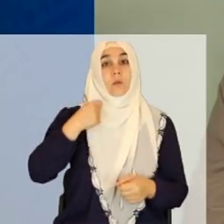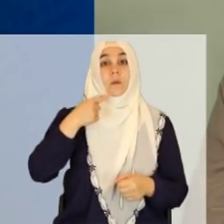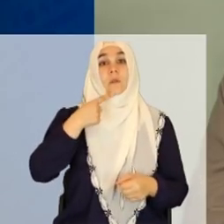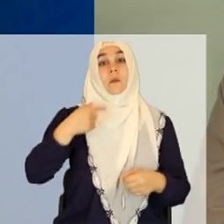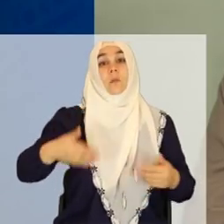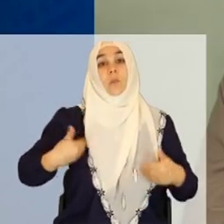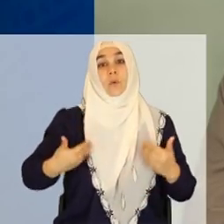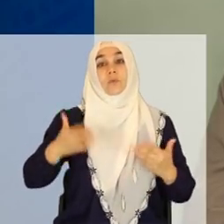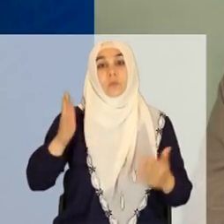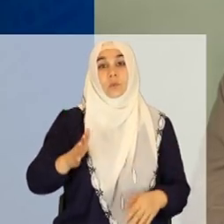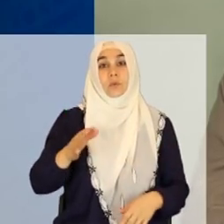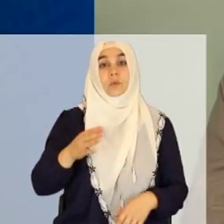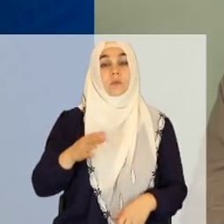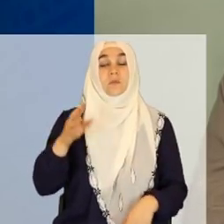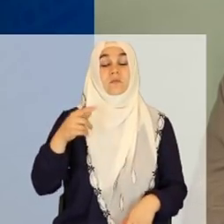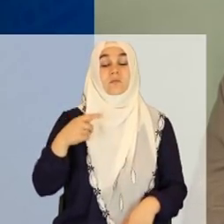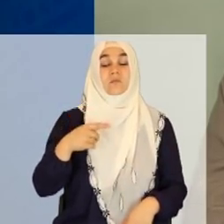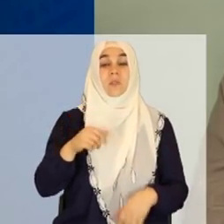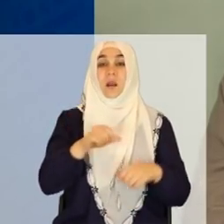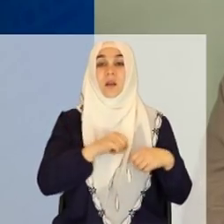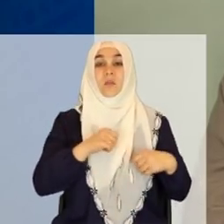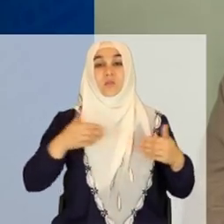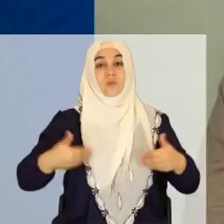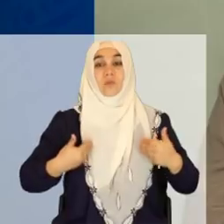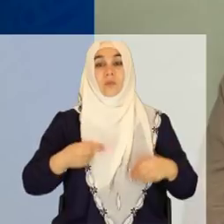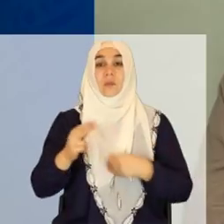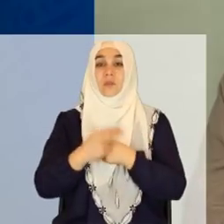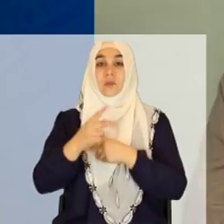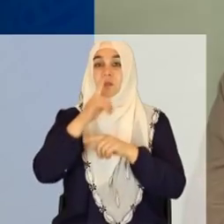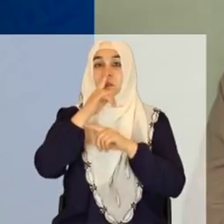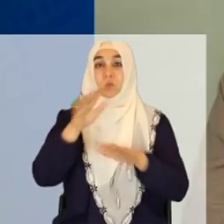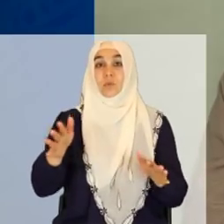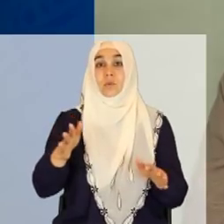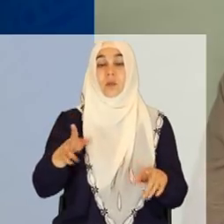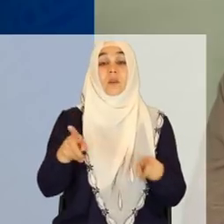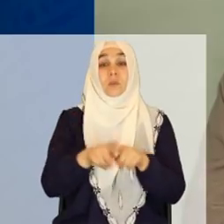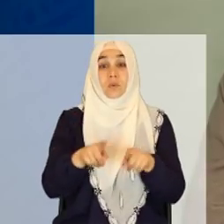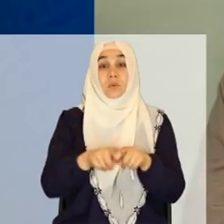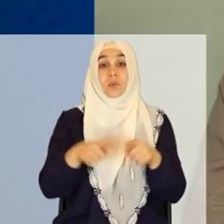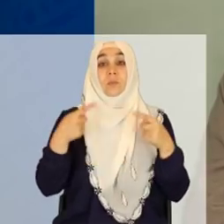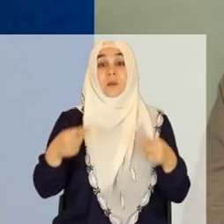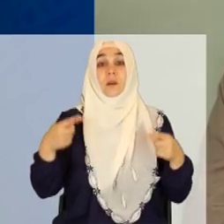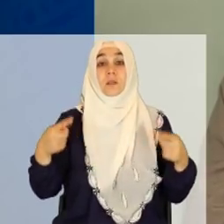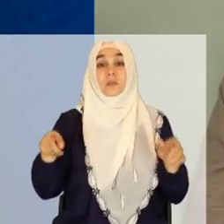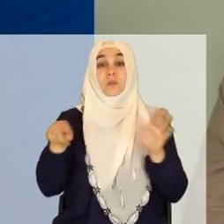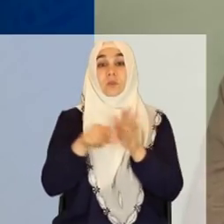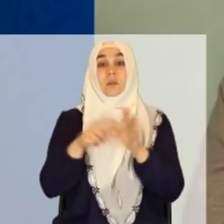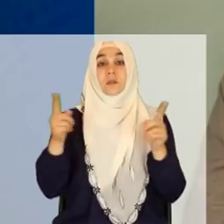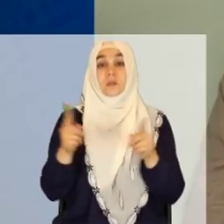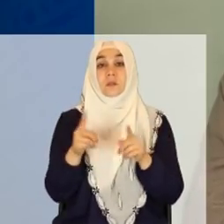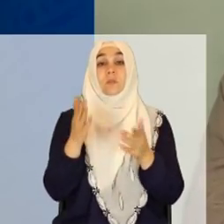buladı içemiz degende haram şifa bulmaydı degenler. Yani çünkü o şekilde bir kança hadisler